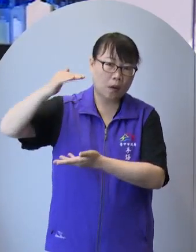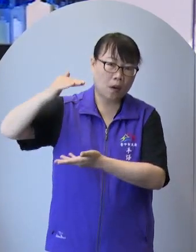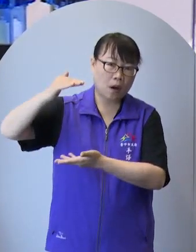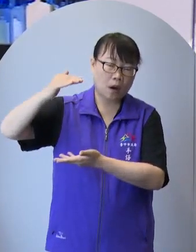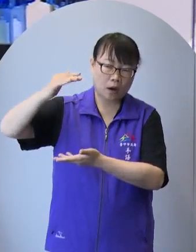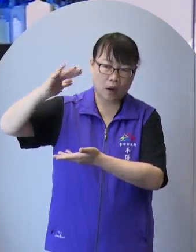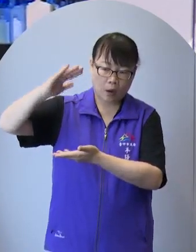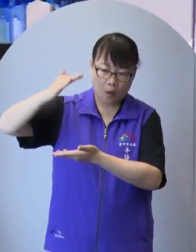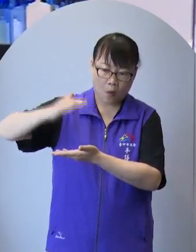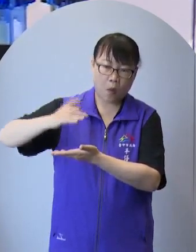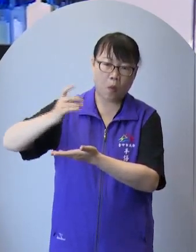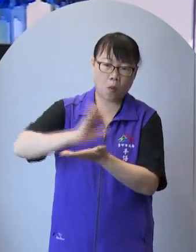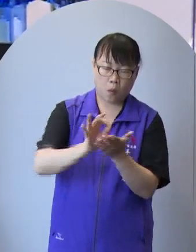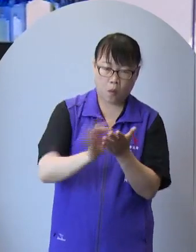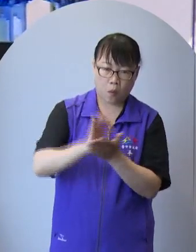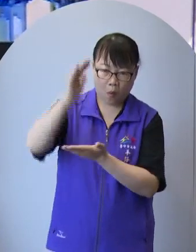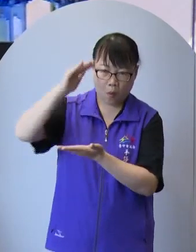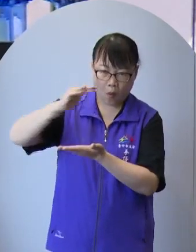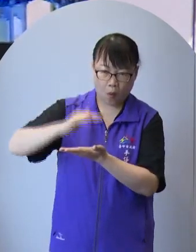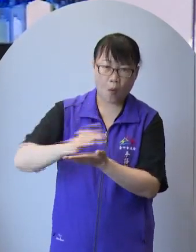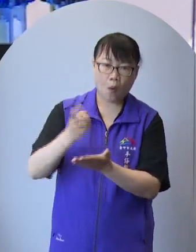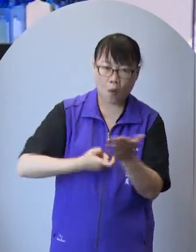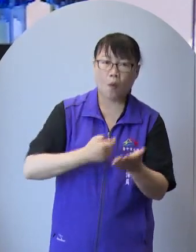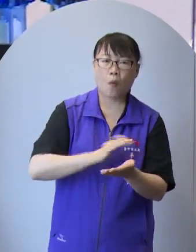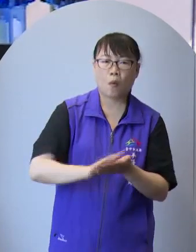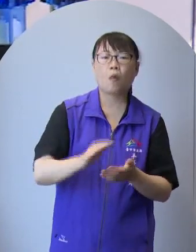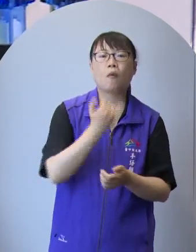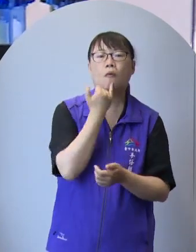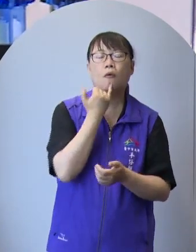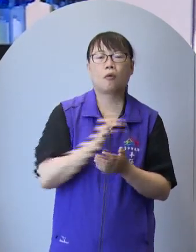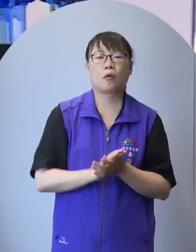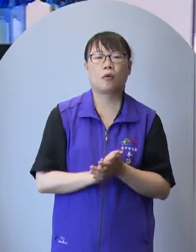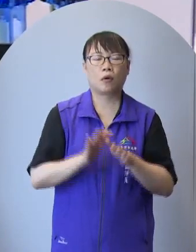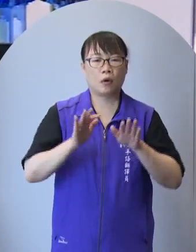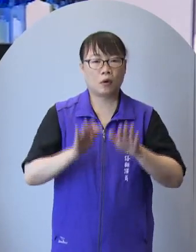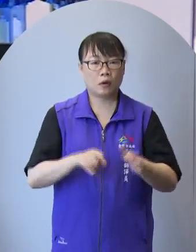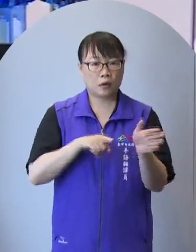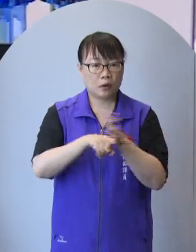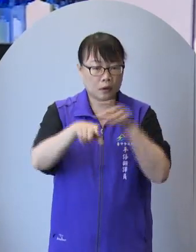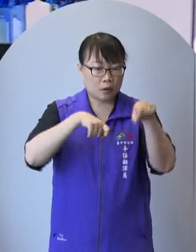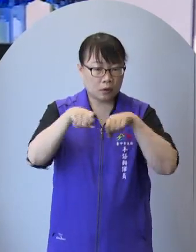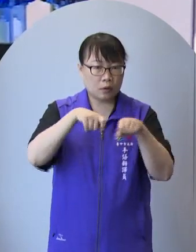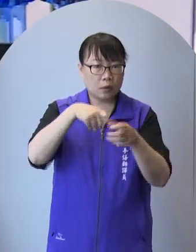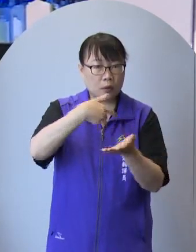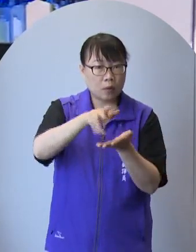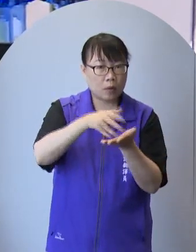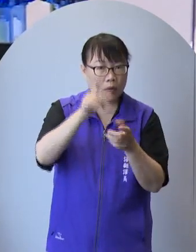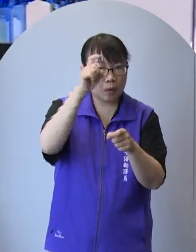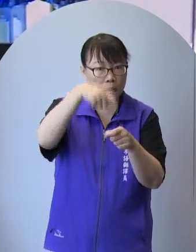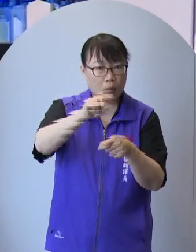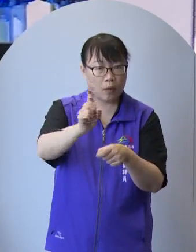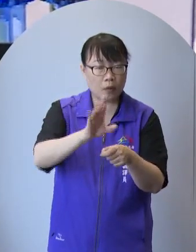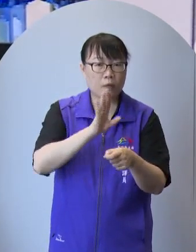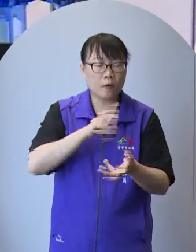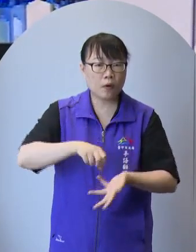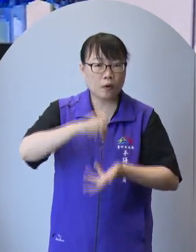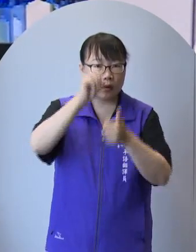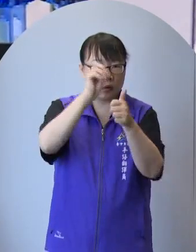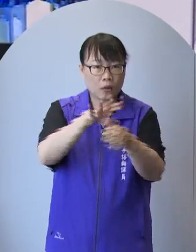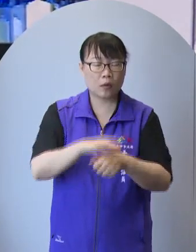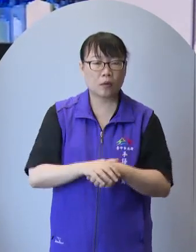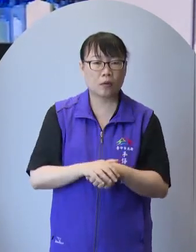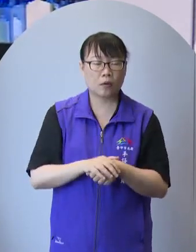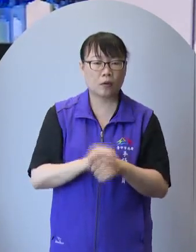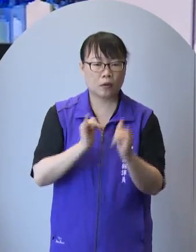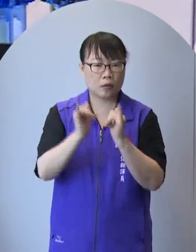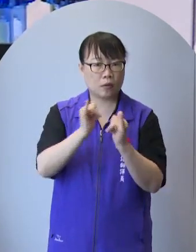可以把它去化完毕哈。那所以我们今天这个专案报告的目的就是要提醒市民朋友们